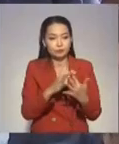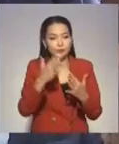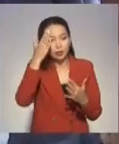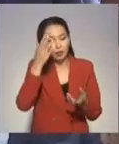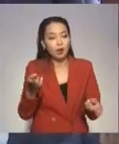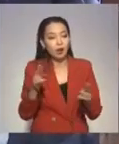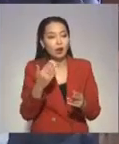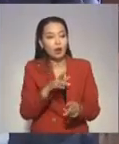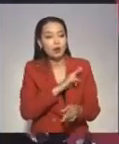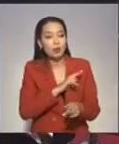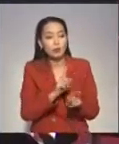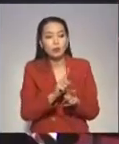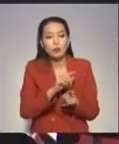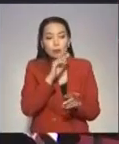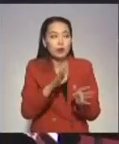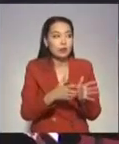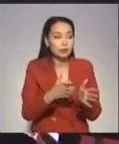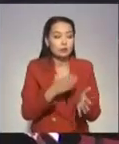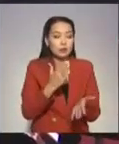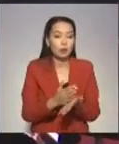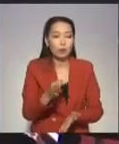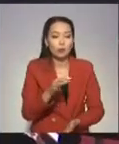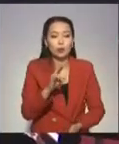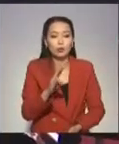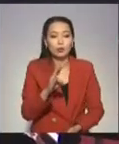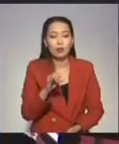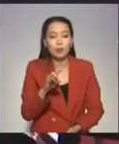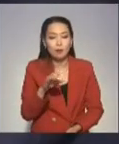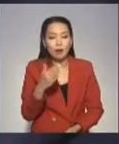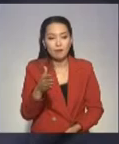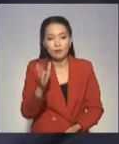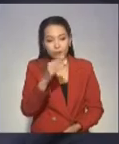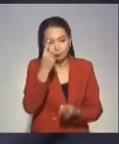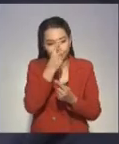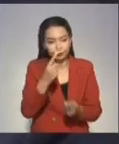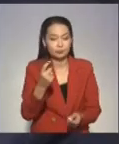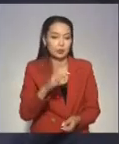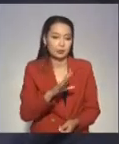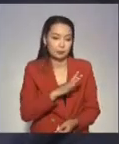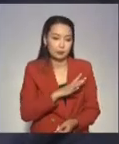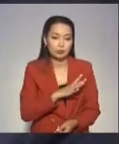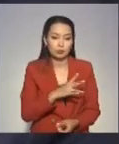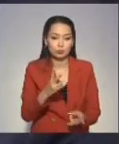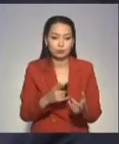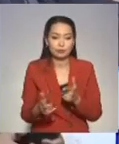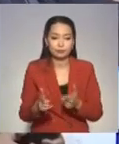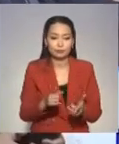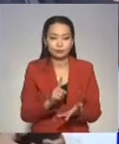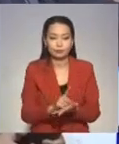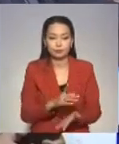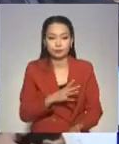бұл бағыттағы жұмысы жеткіліксіз. Облыс әкімі Нұрлыбек Нәлібаев оларды сын тезіне салды. Бұл кісілер үшін